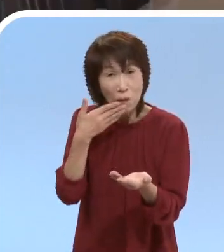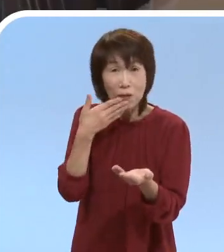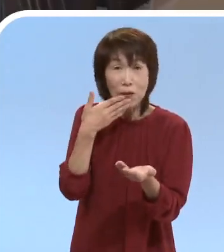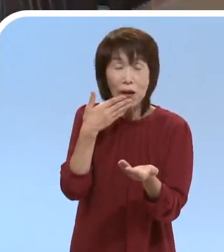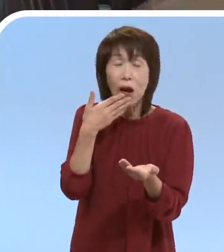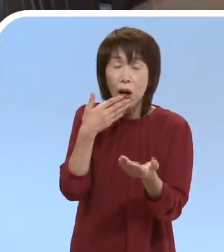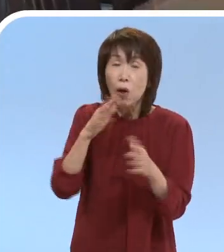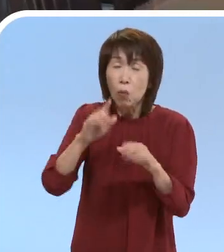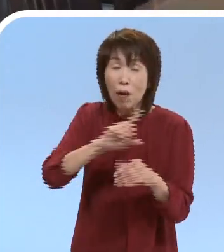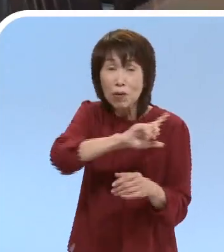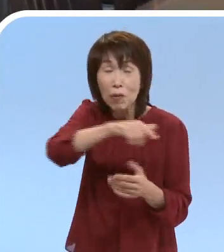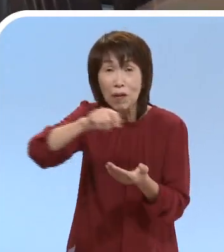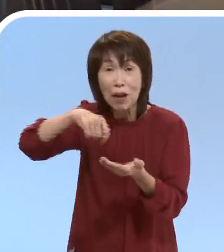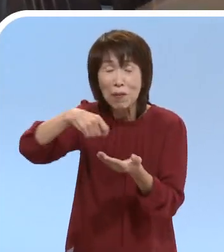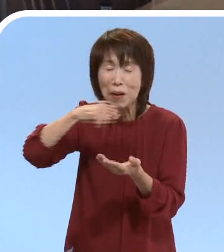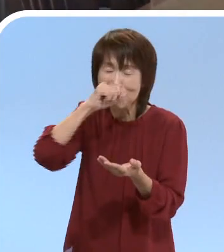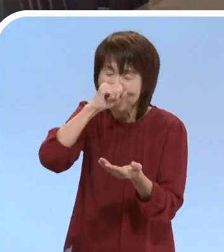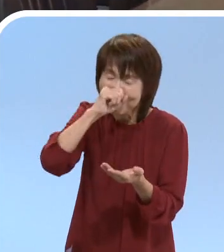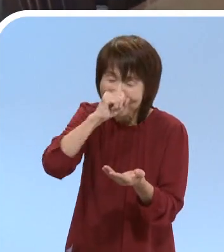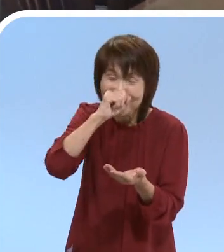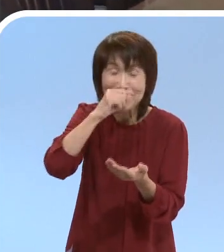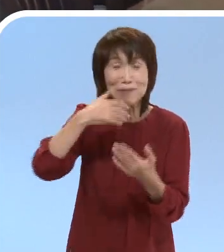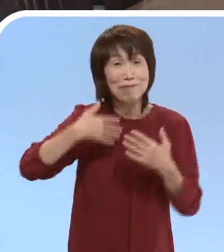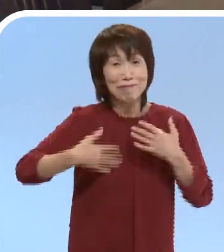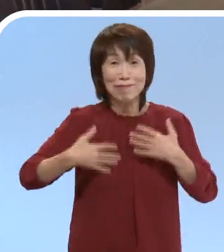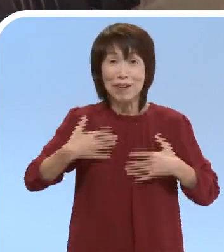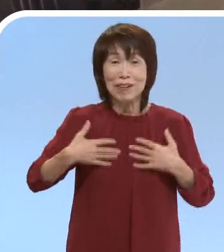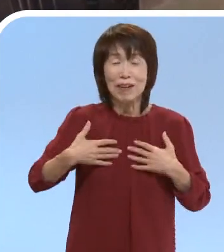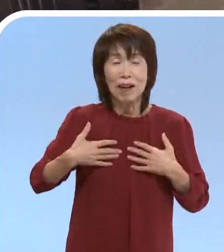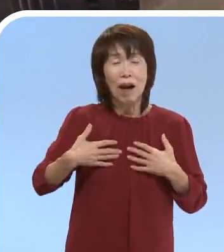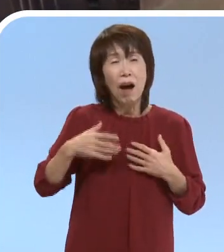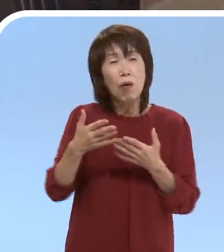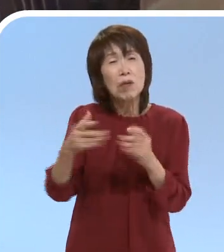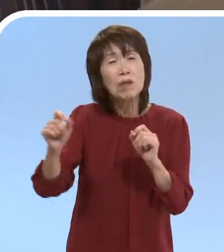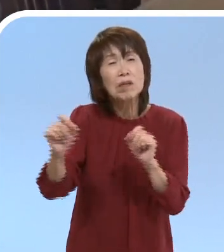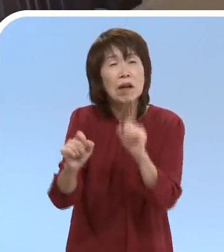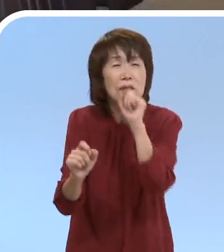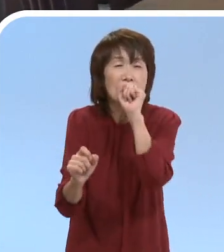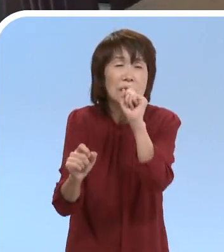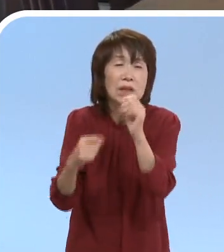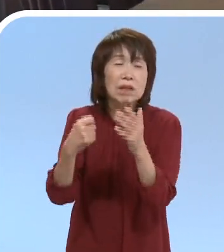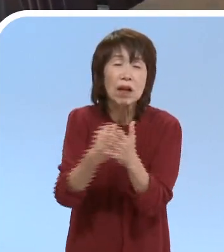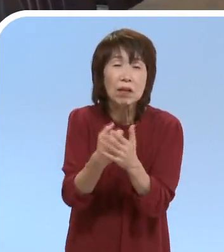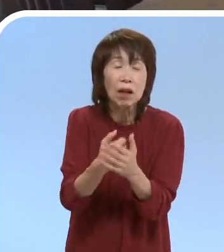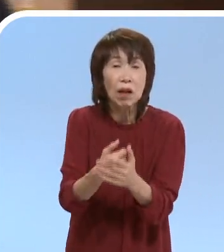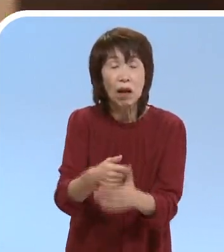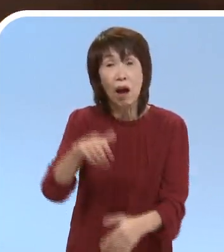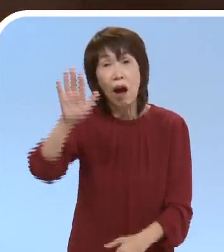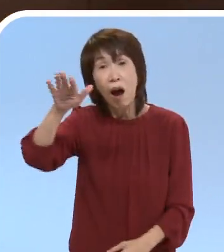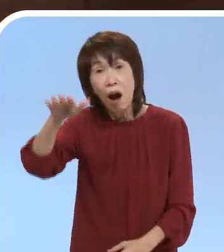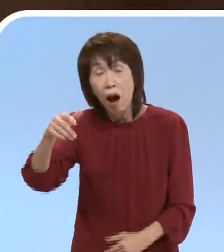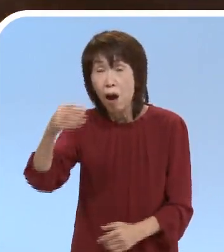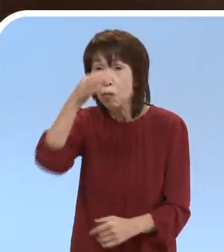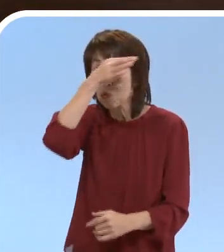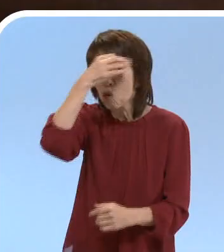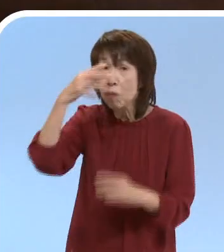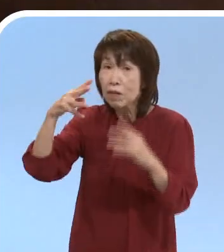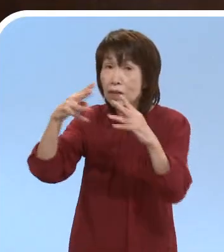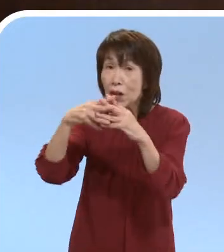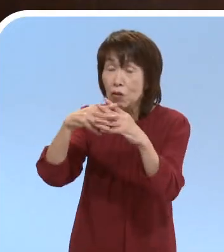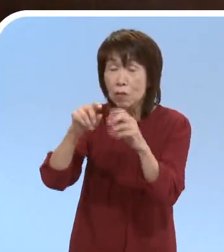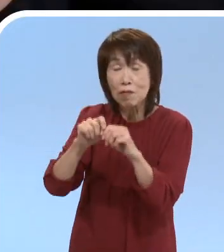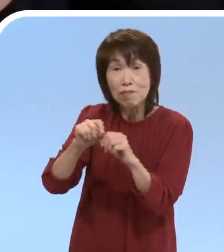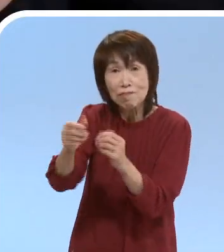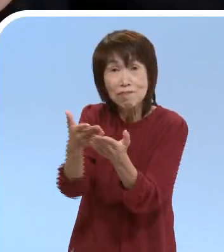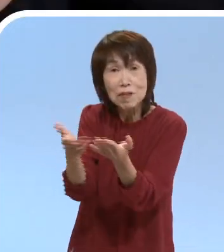い。 一日でめちゃめちゃ堪能したな、 ね、やっぱりもっとそばにあったらな。 確かに 神戸三宮の方にも2